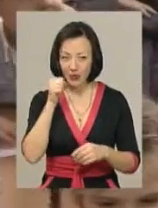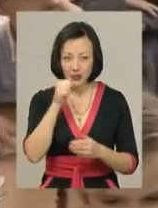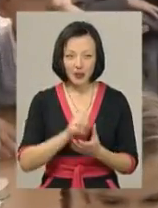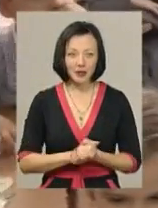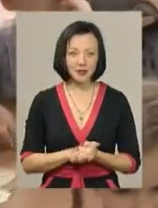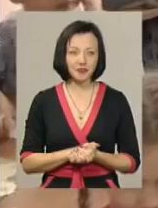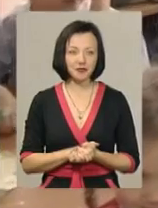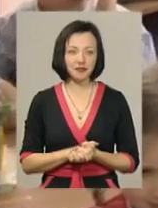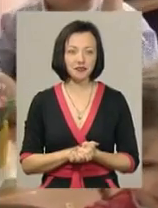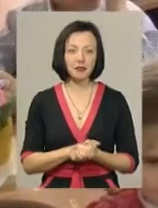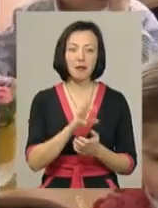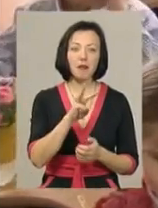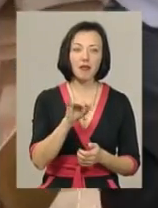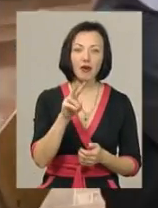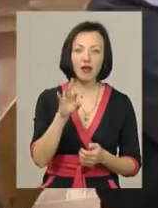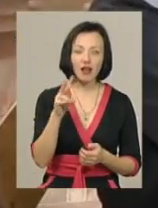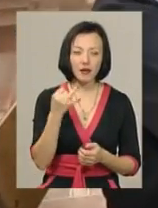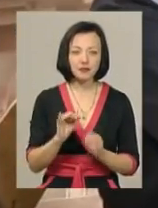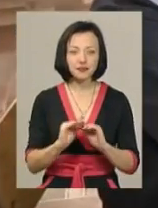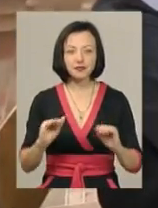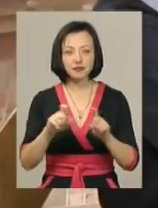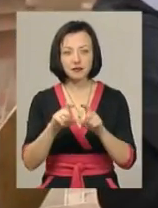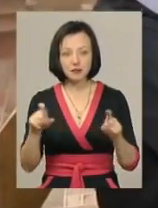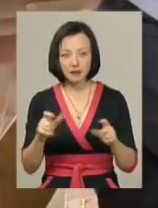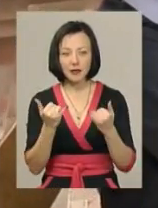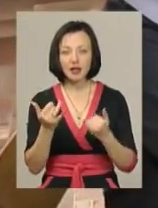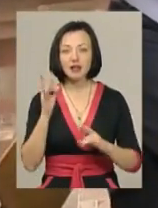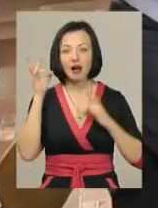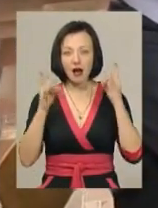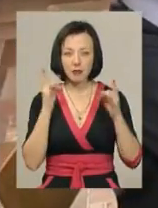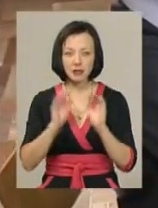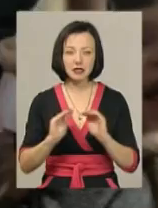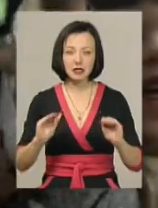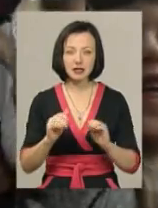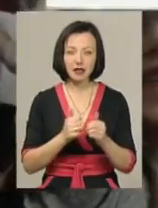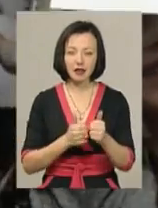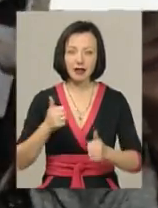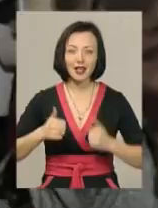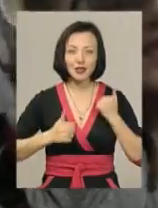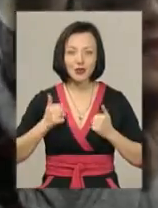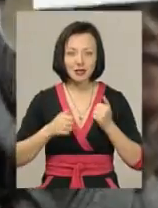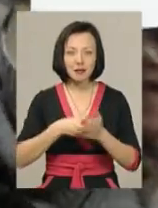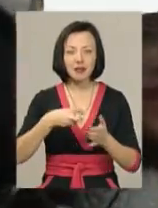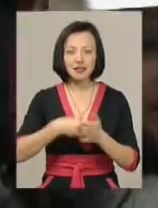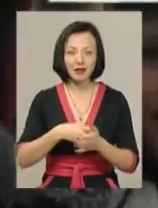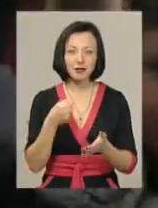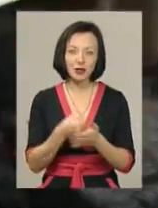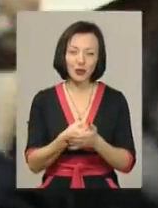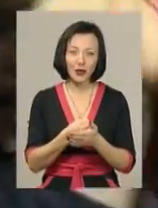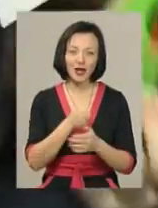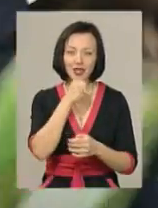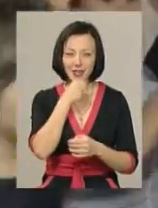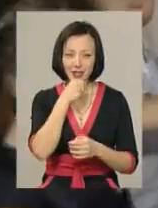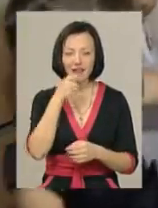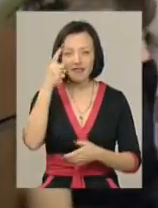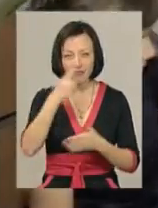діі до сго у дитячому садочку нині гамірно малеча на випередки хизується посланнями до казкового діда